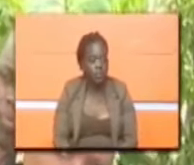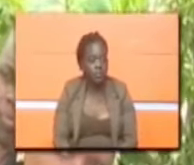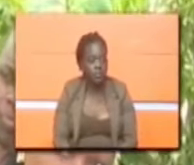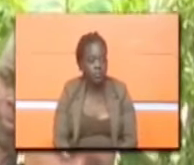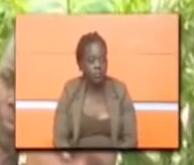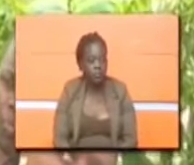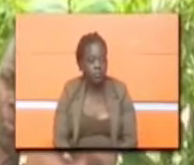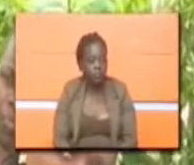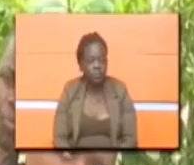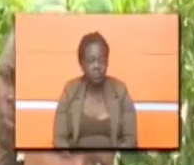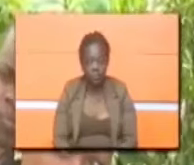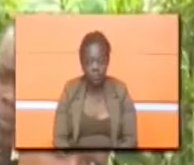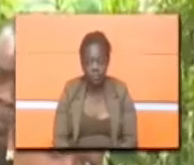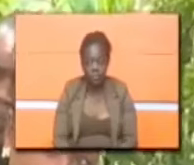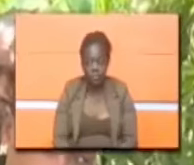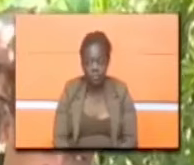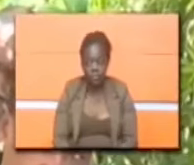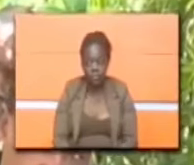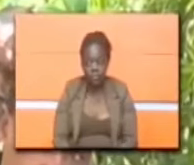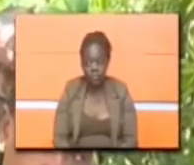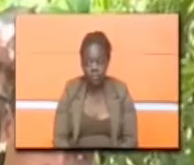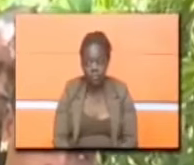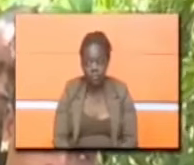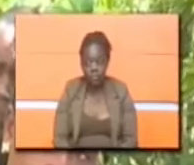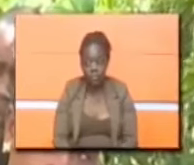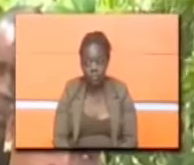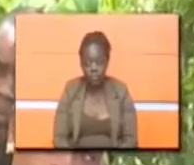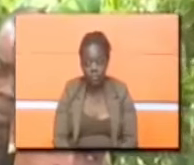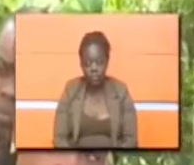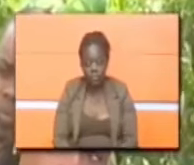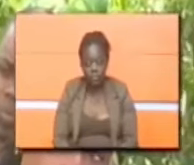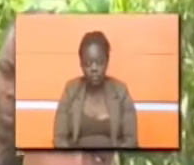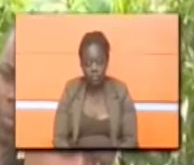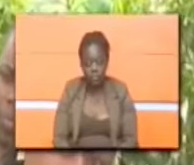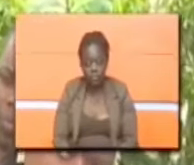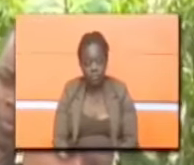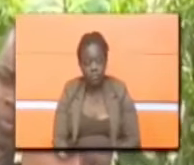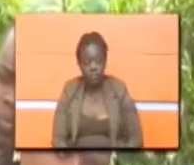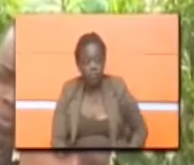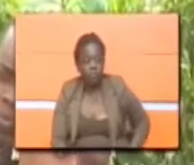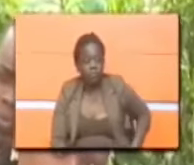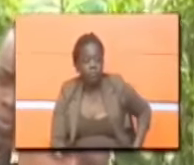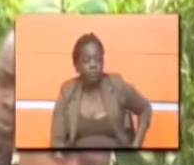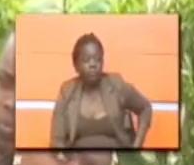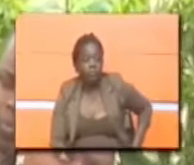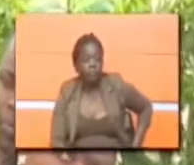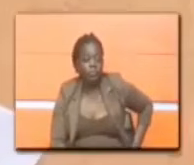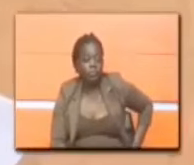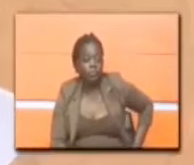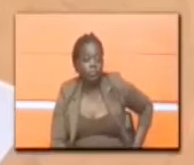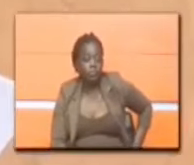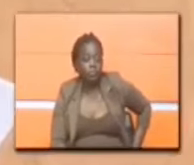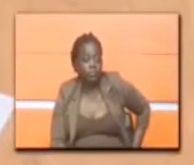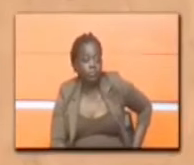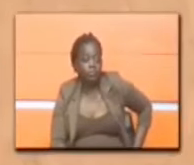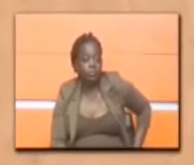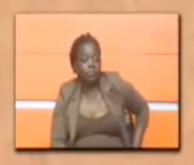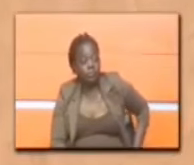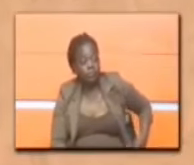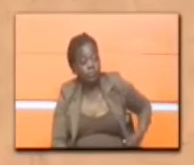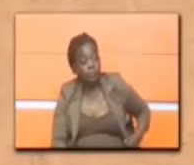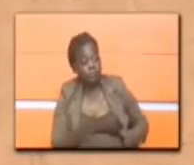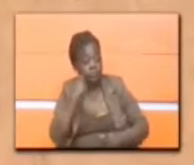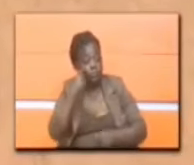oluganya muwuliddeko wa Ssekibumba mwe tuva naye wa muzzukulu wa Nkunyi. Ogenda